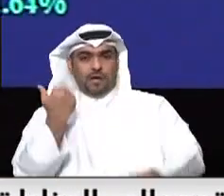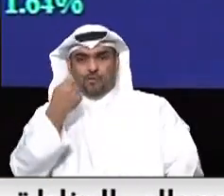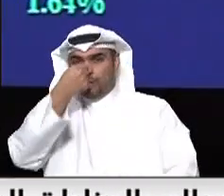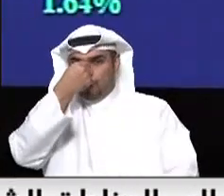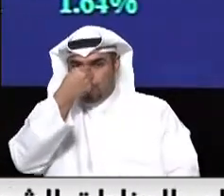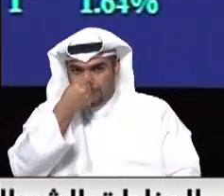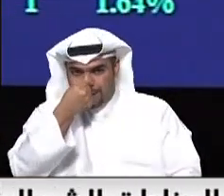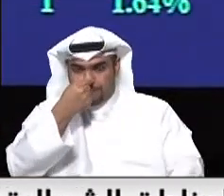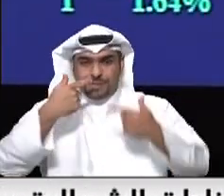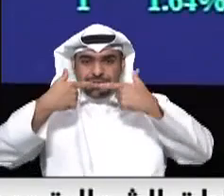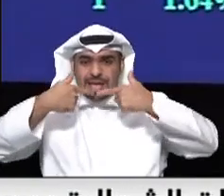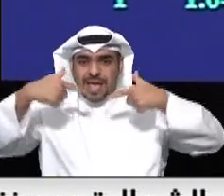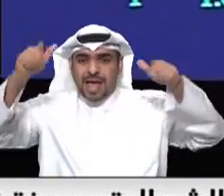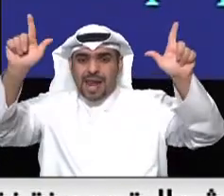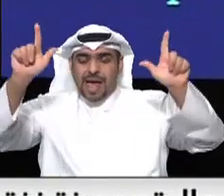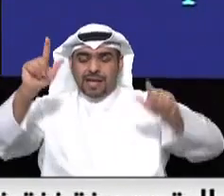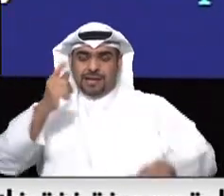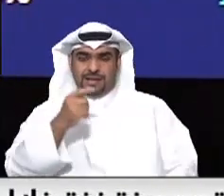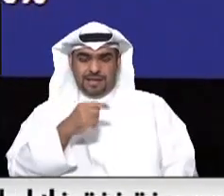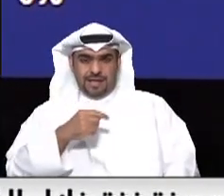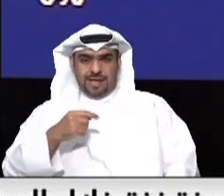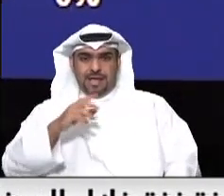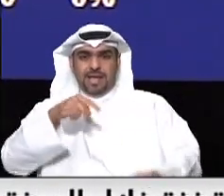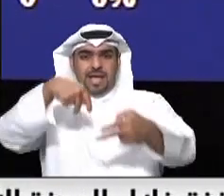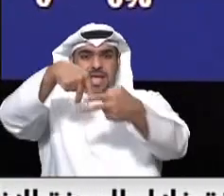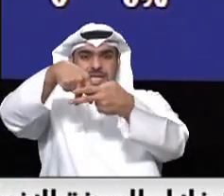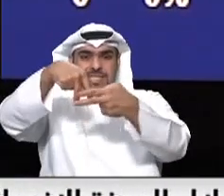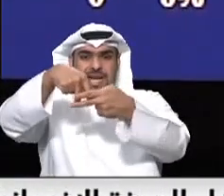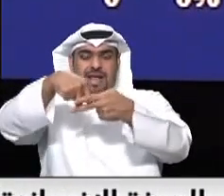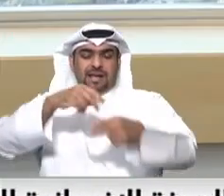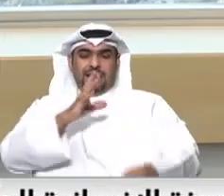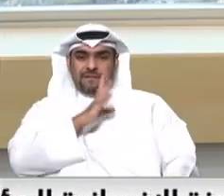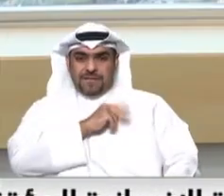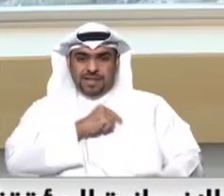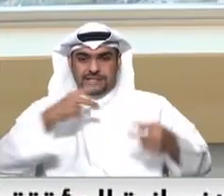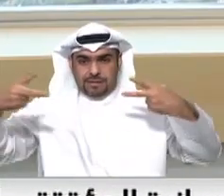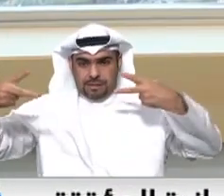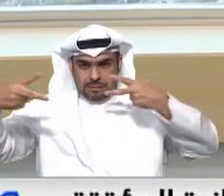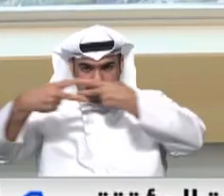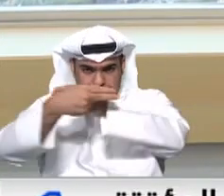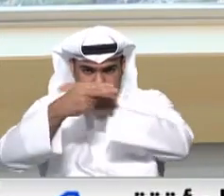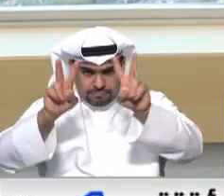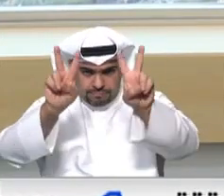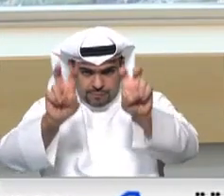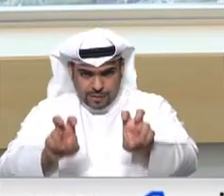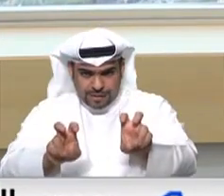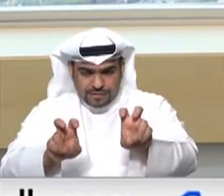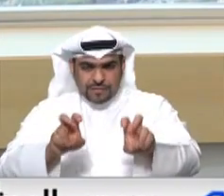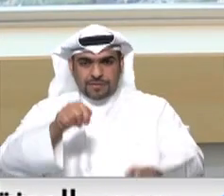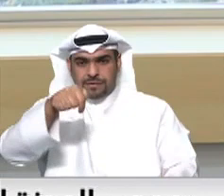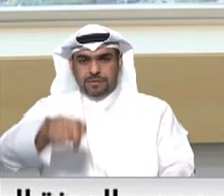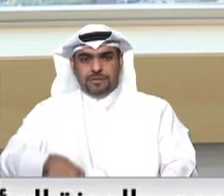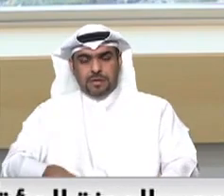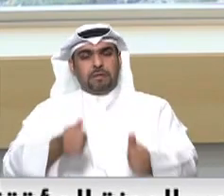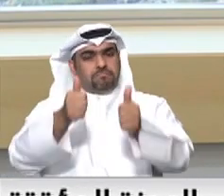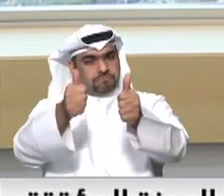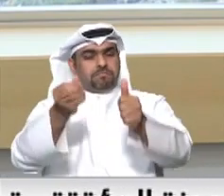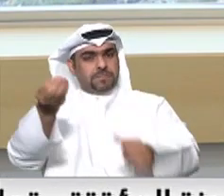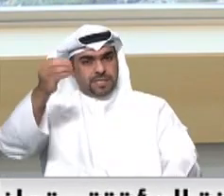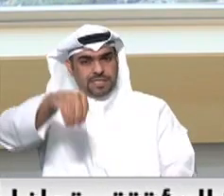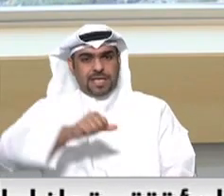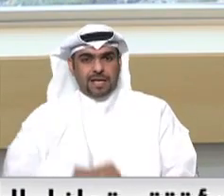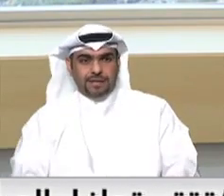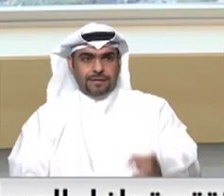السيولة، لتستقر البورصة نهاية الأسبوع في المنطقة الخضراء. الهدوء كان مسيطر على معظم